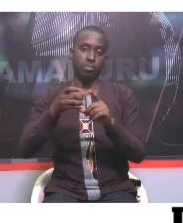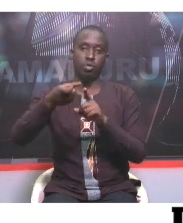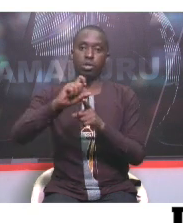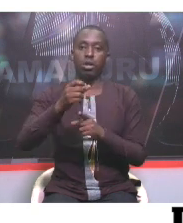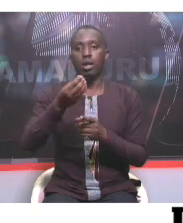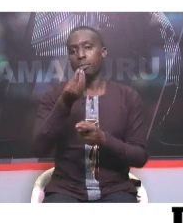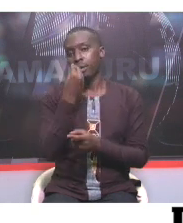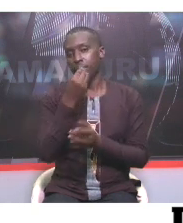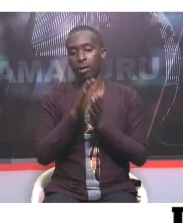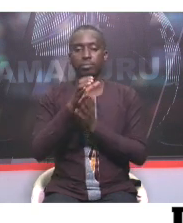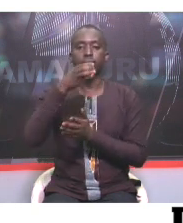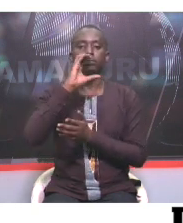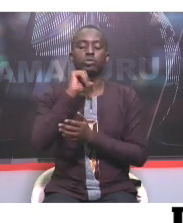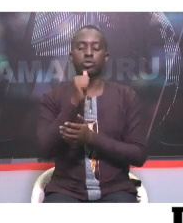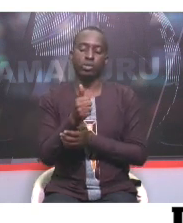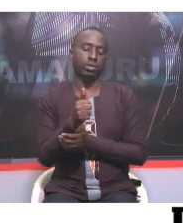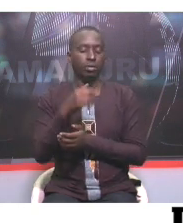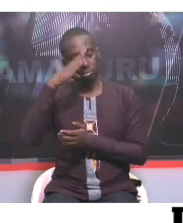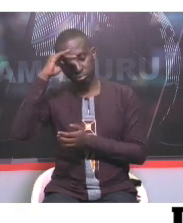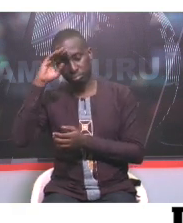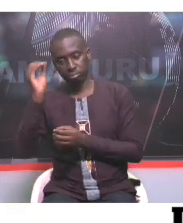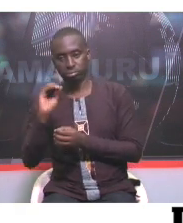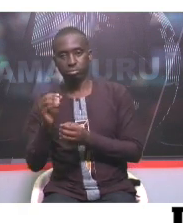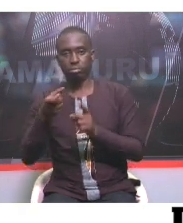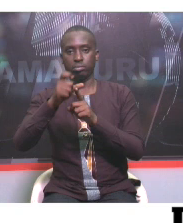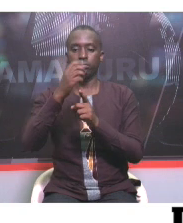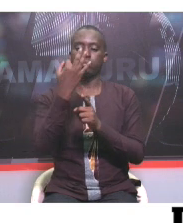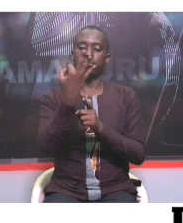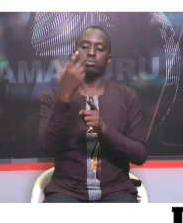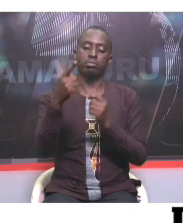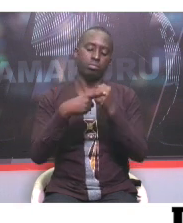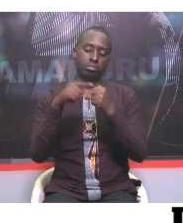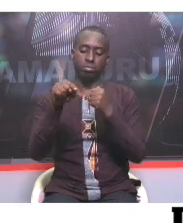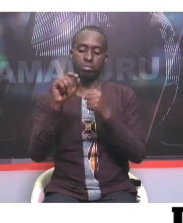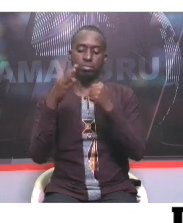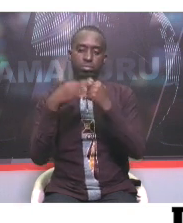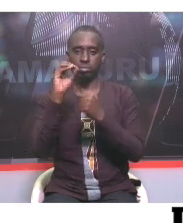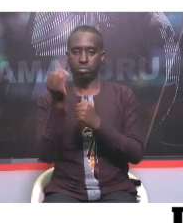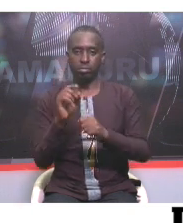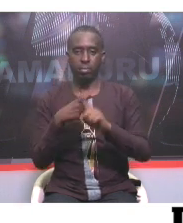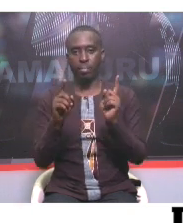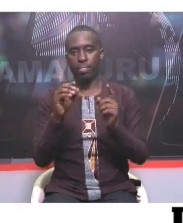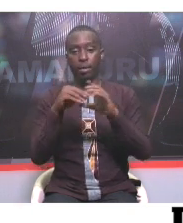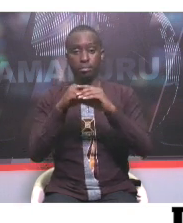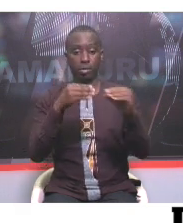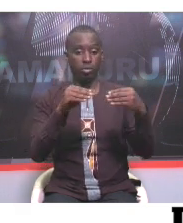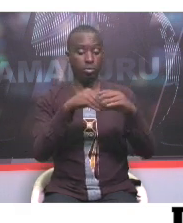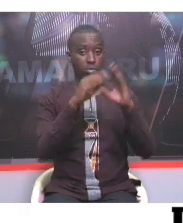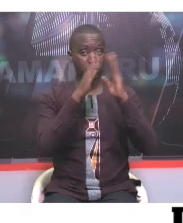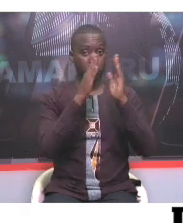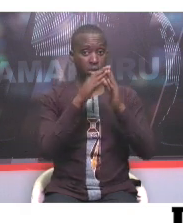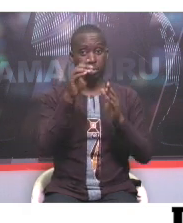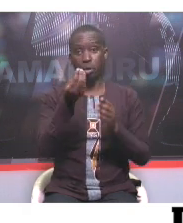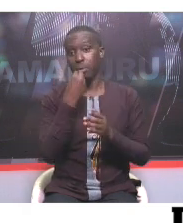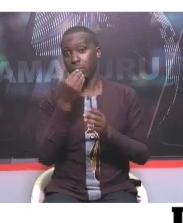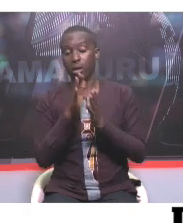by'ibiribwa n'ibinyobwa bidasembuye byazamutse kuri 33.18%, ariko ku masoko yo mu mijyi ibyo biciro